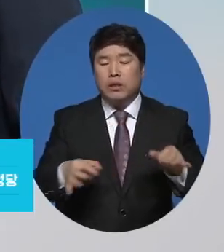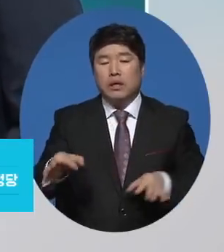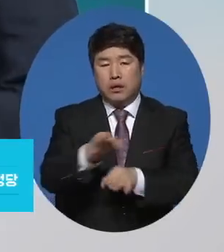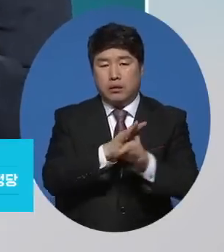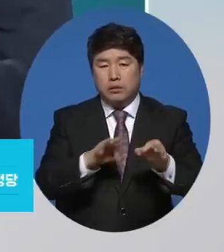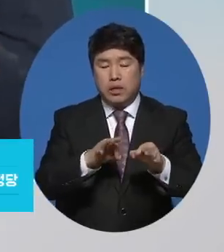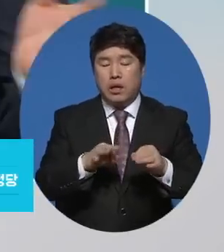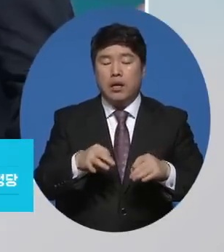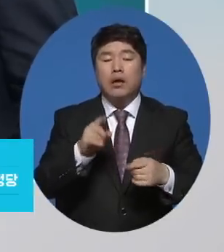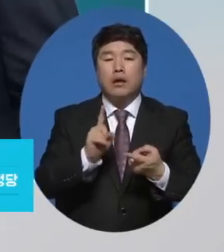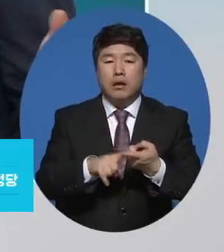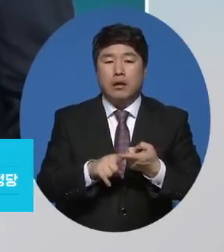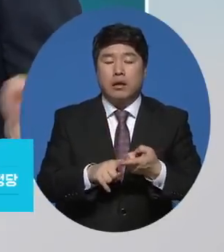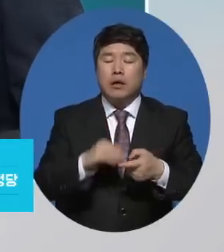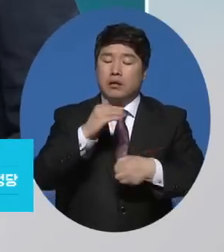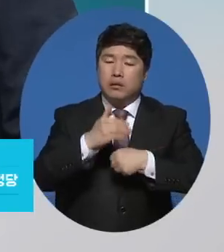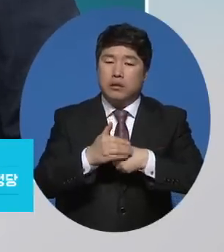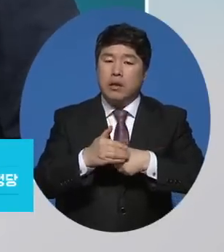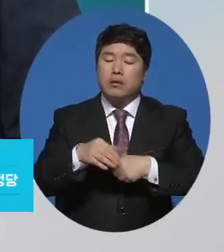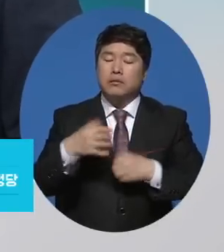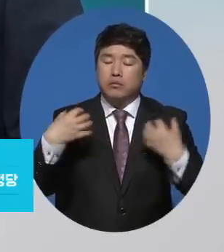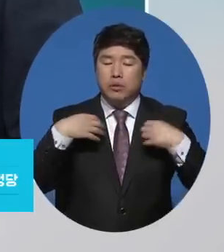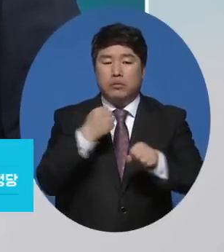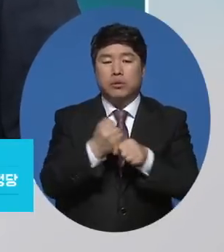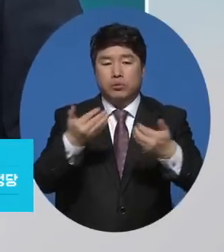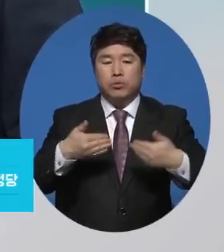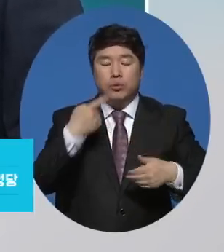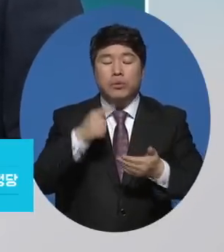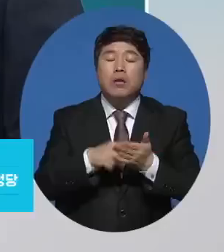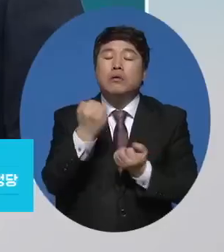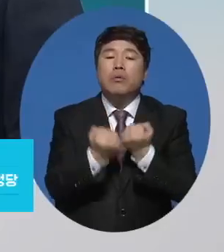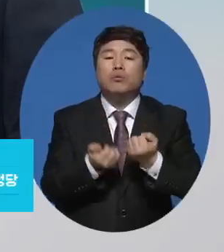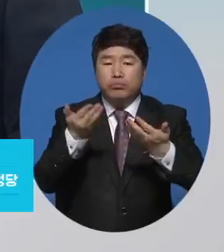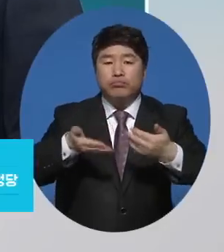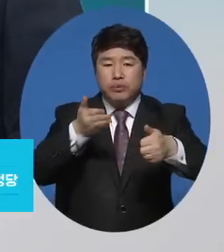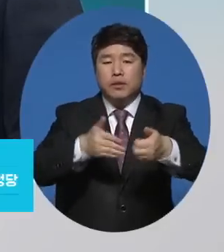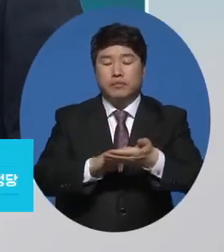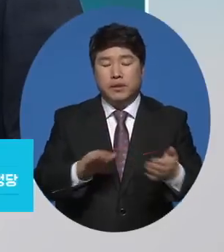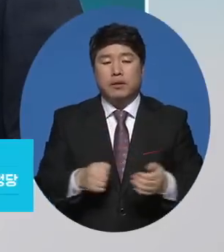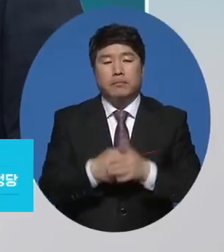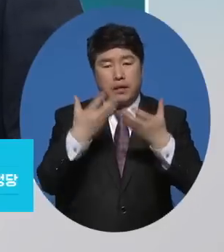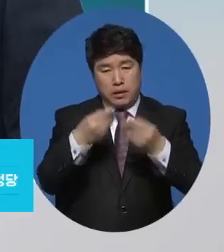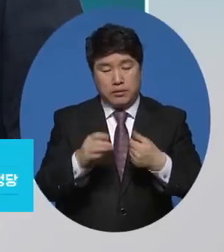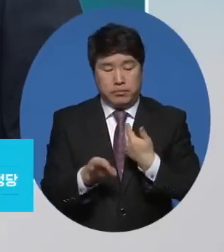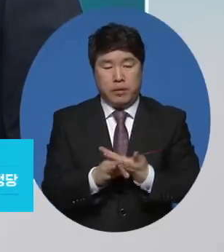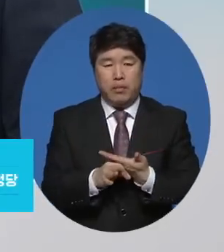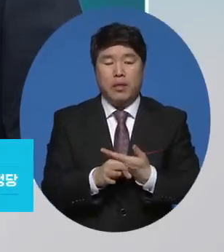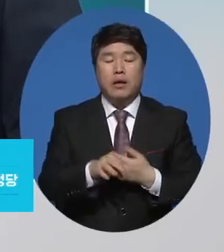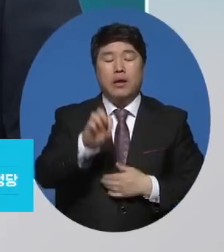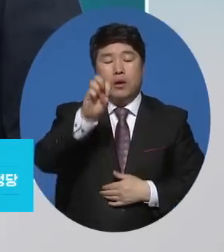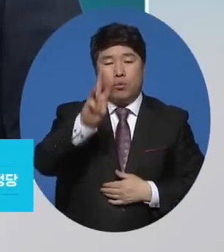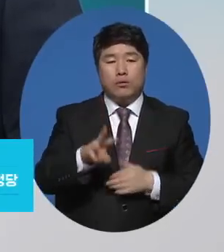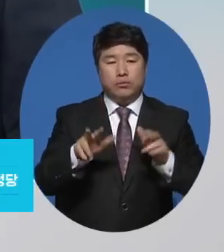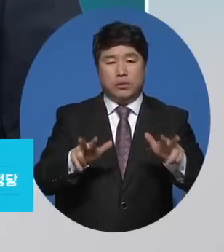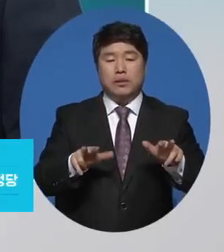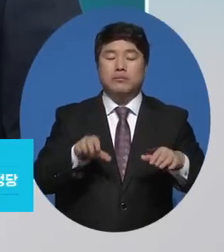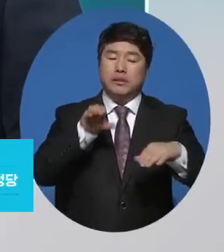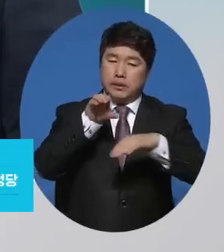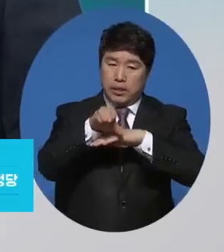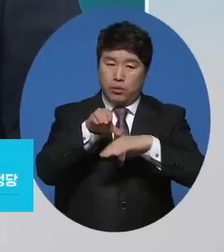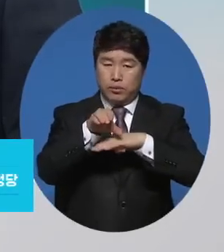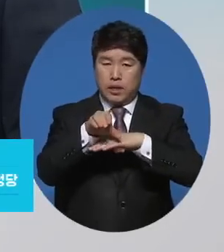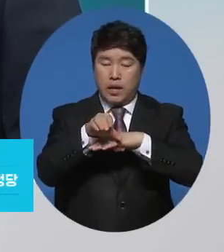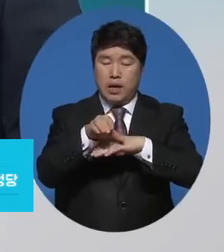드리고 그 공유 경제가 뭔지 좀 시청자들한테 쉽게 설명을 좀 해 주시죠 예이 대구는이 광주는 지금